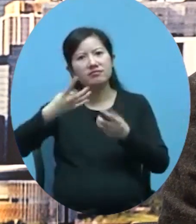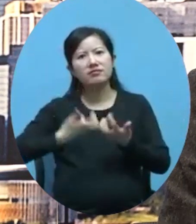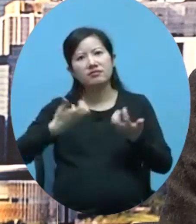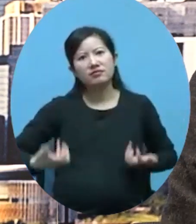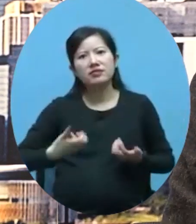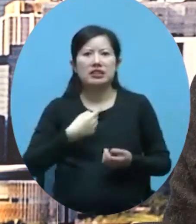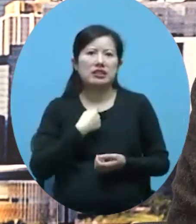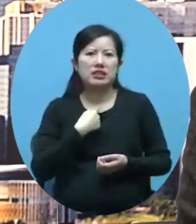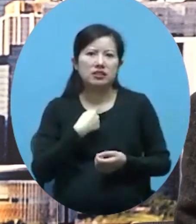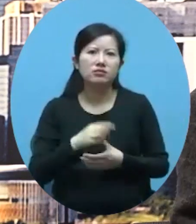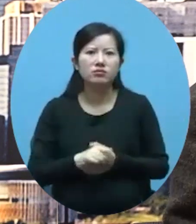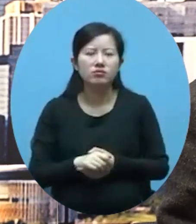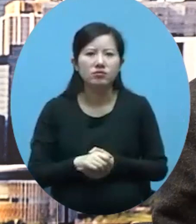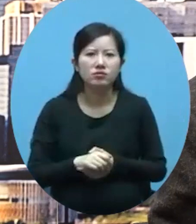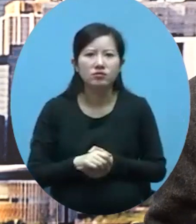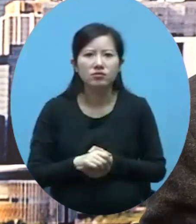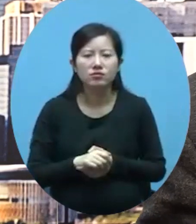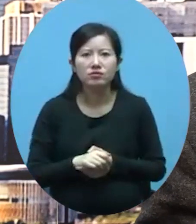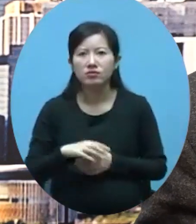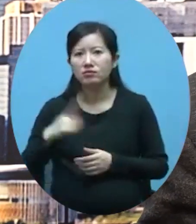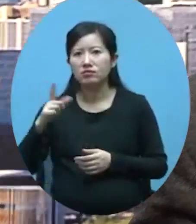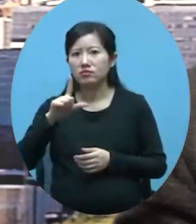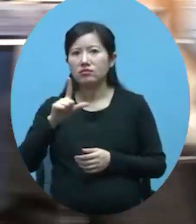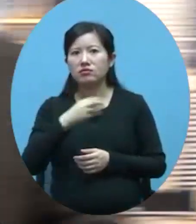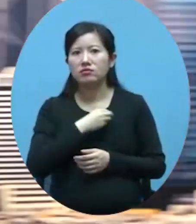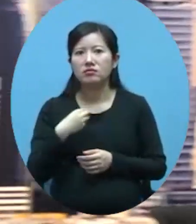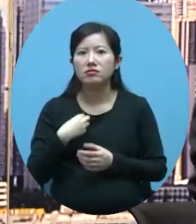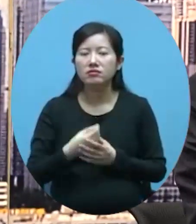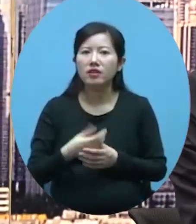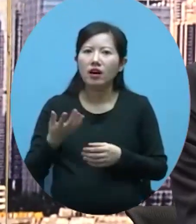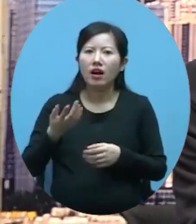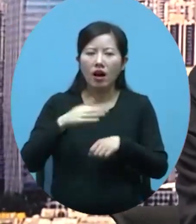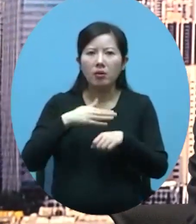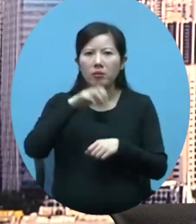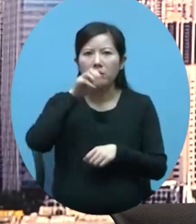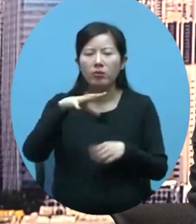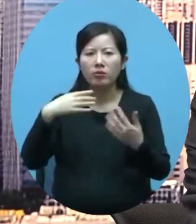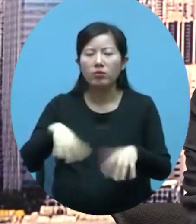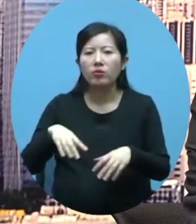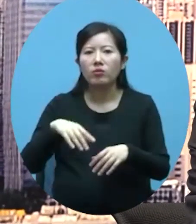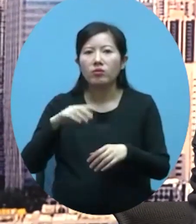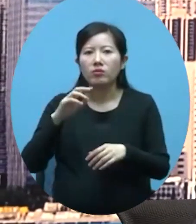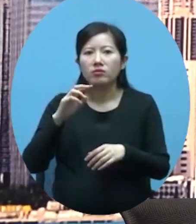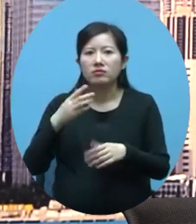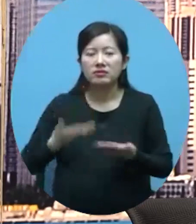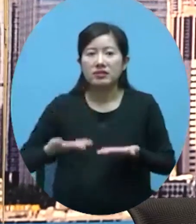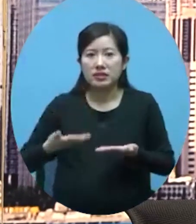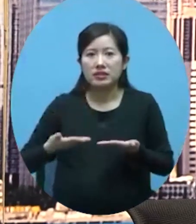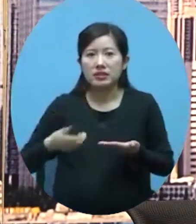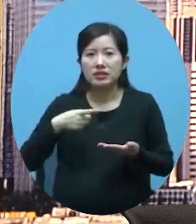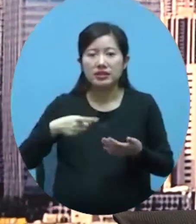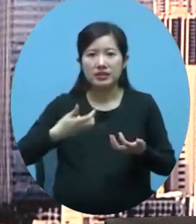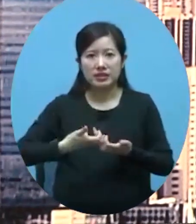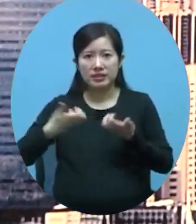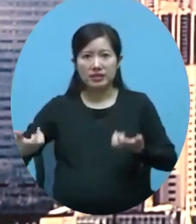那我先介绍到这里请刘医生刚才都有提过其实现在全部在检